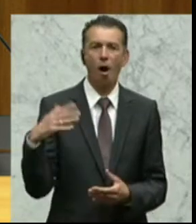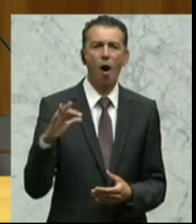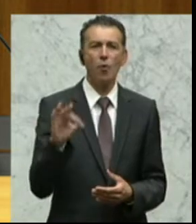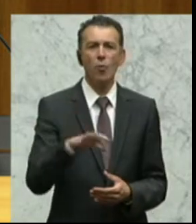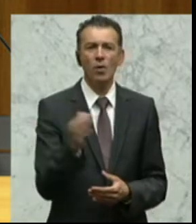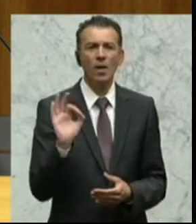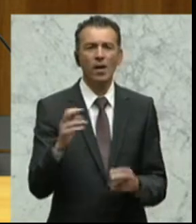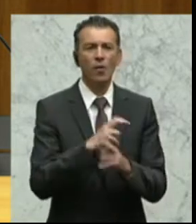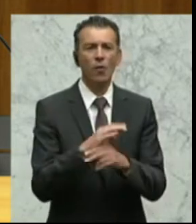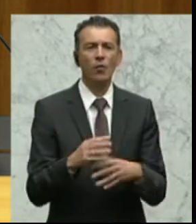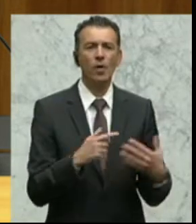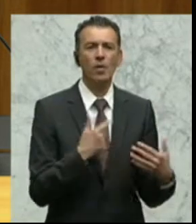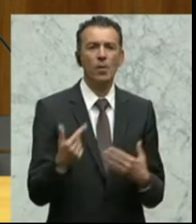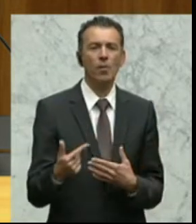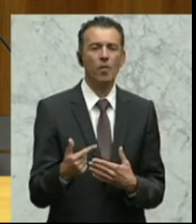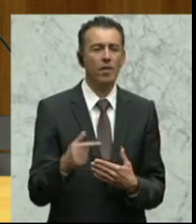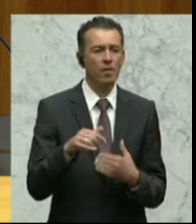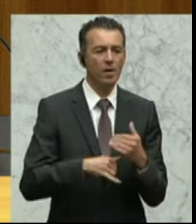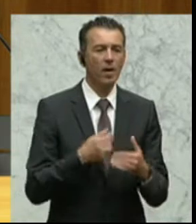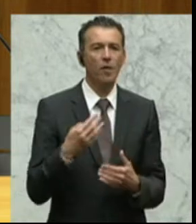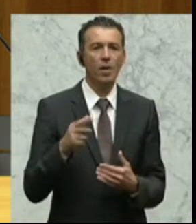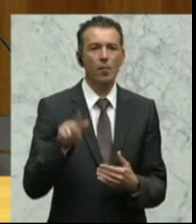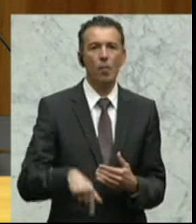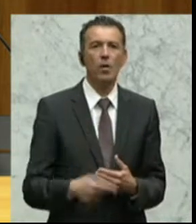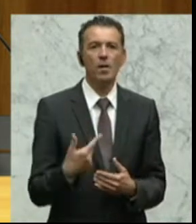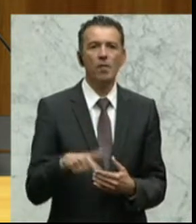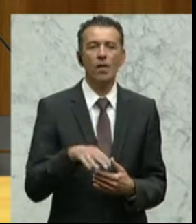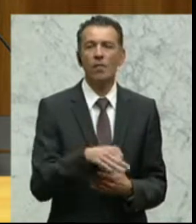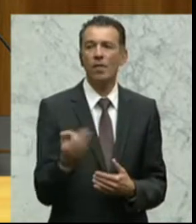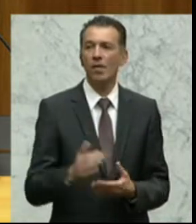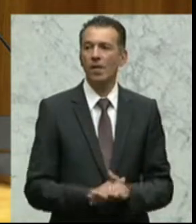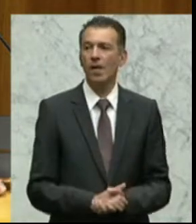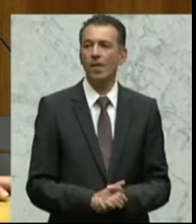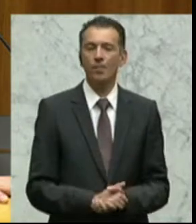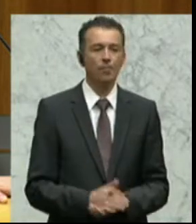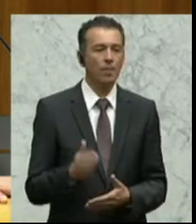27 Jahre, 4 Monate und 22 Tage seit dem